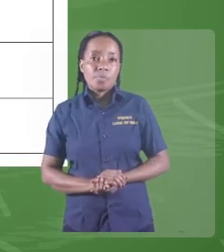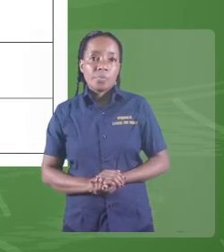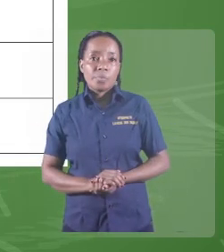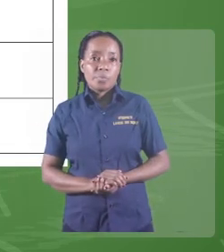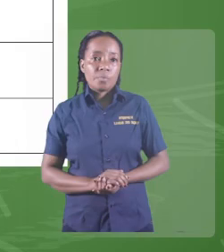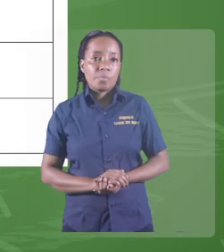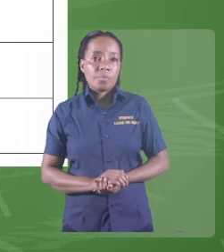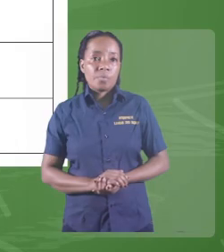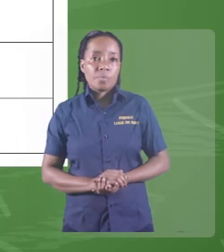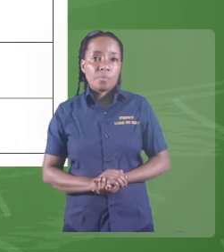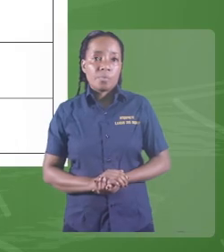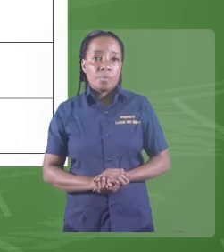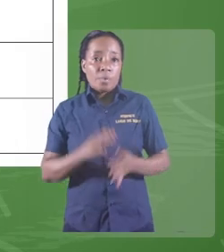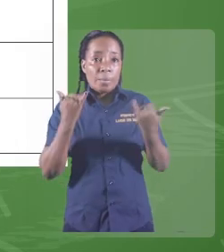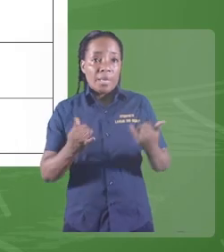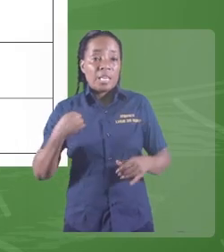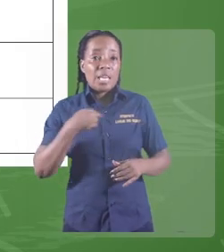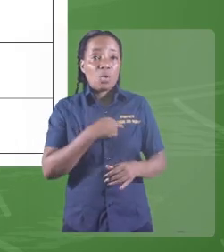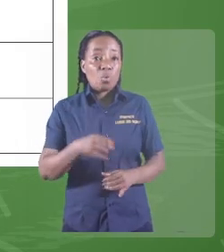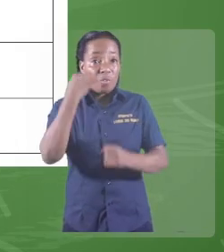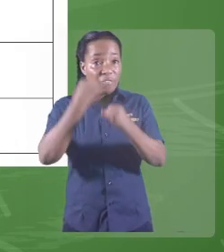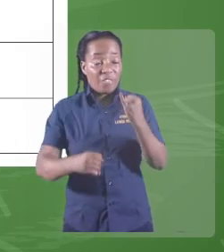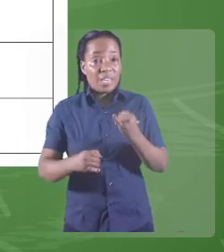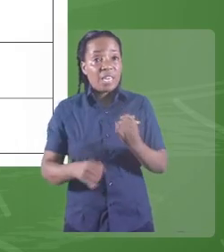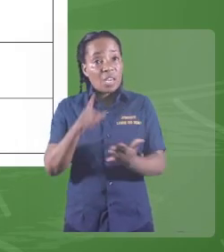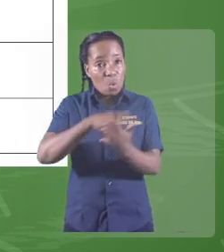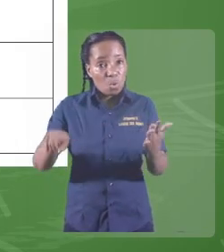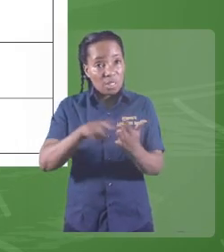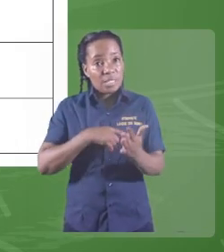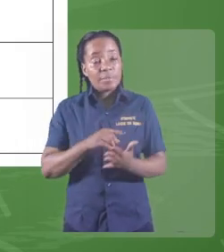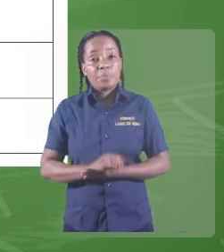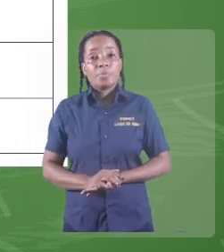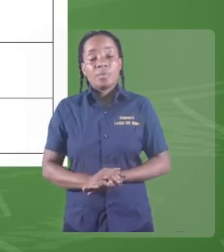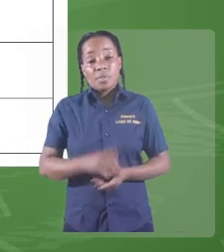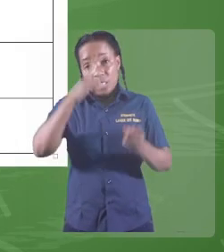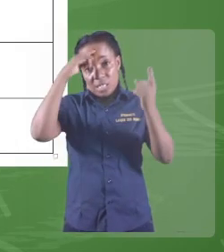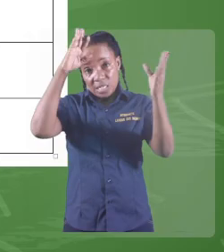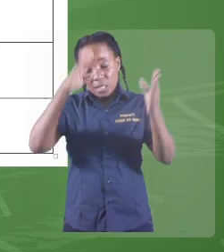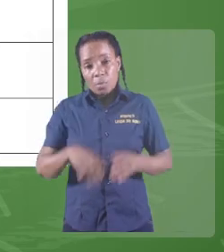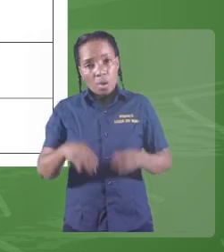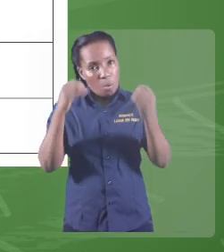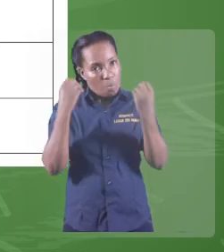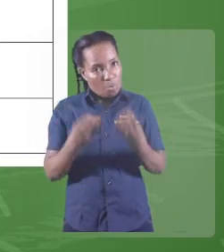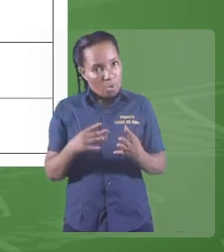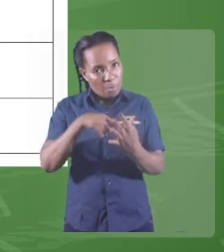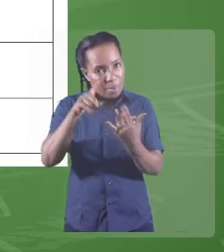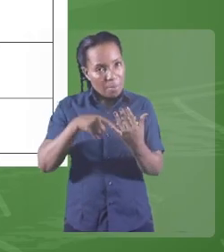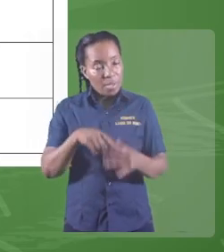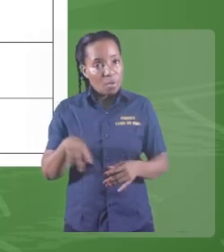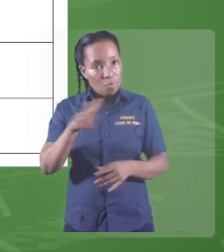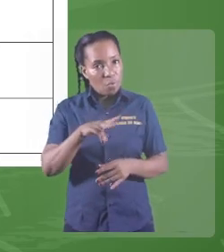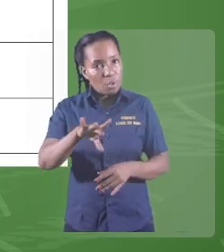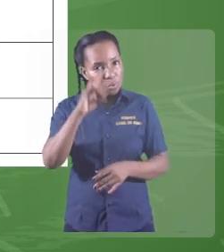correction. J'espère que beaucoup d'entre vous ont réussi. Si vous